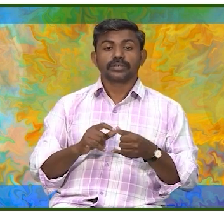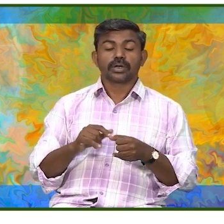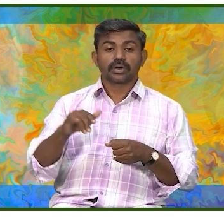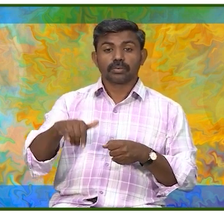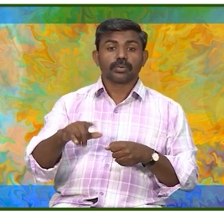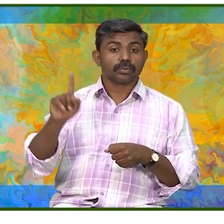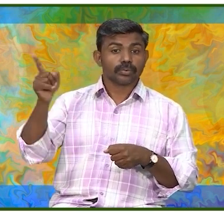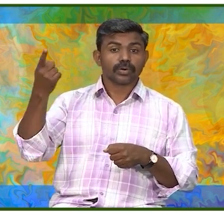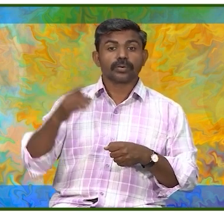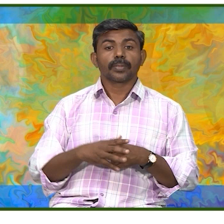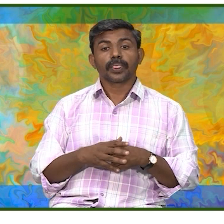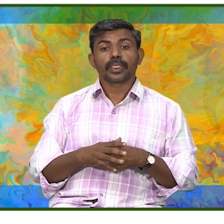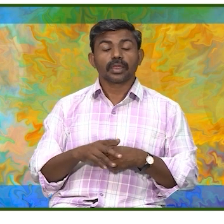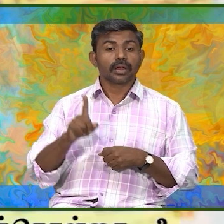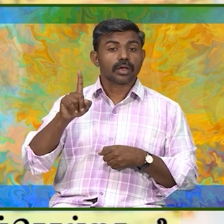வந்து முதல்ல பார்த்திங்கன்னா